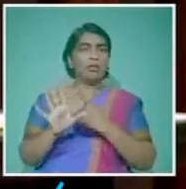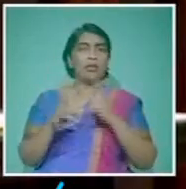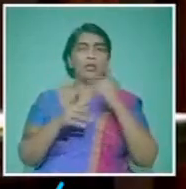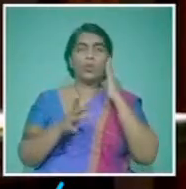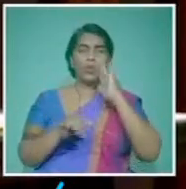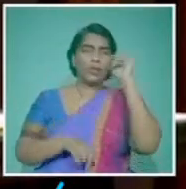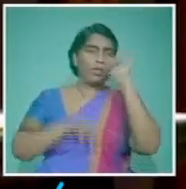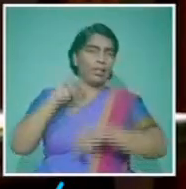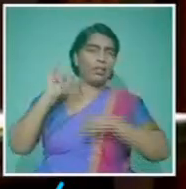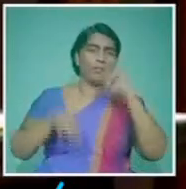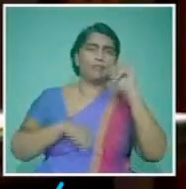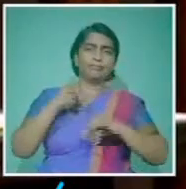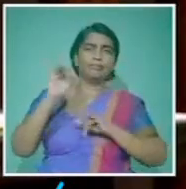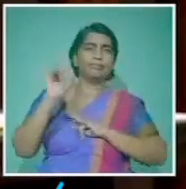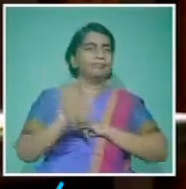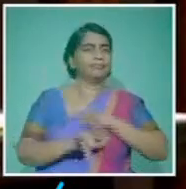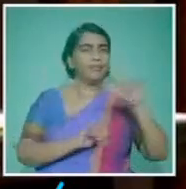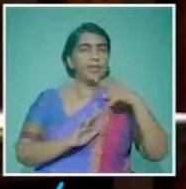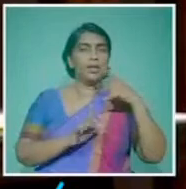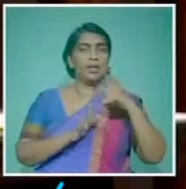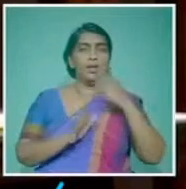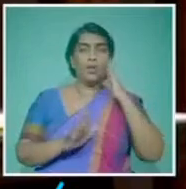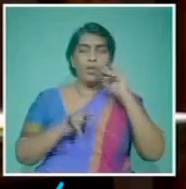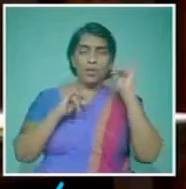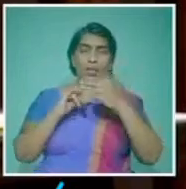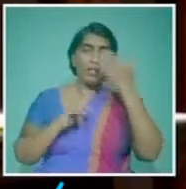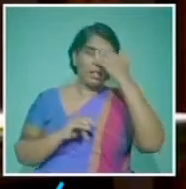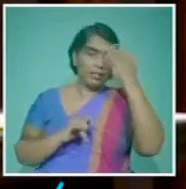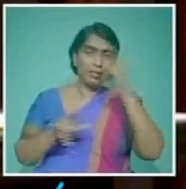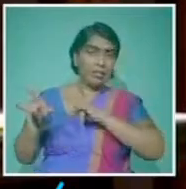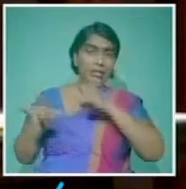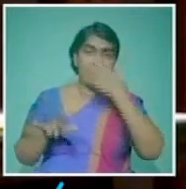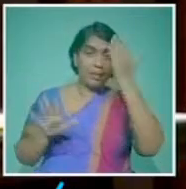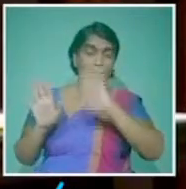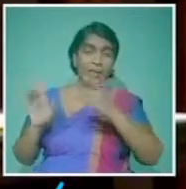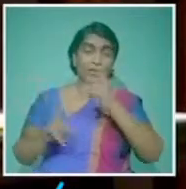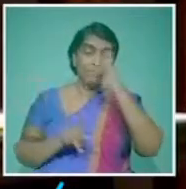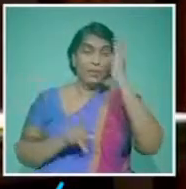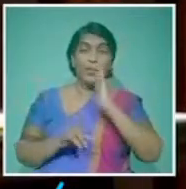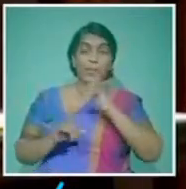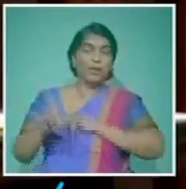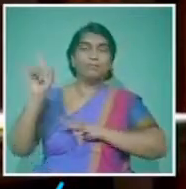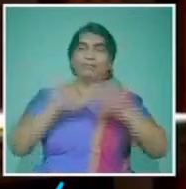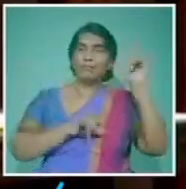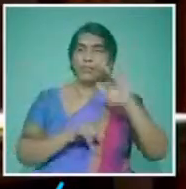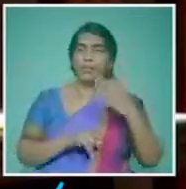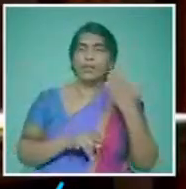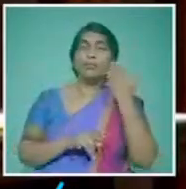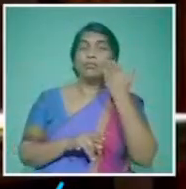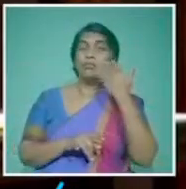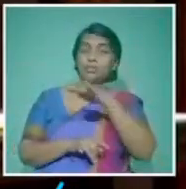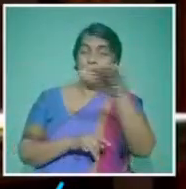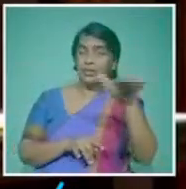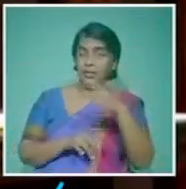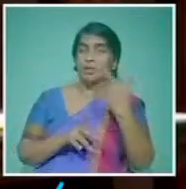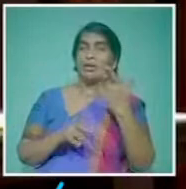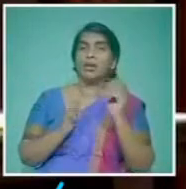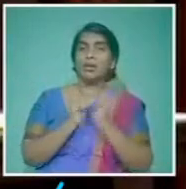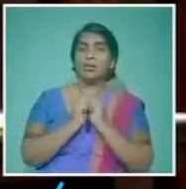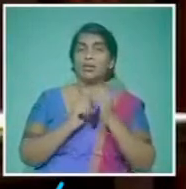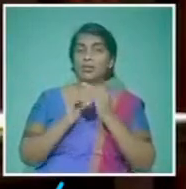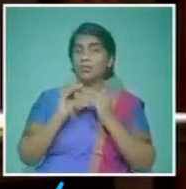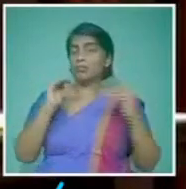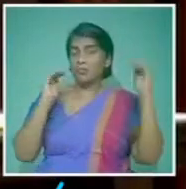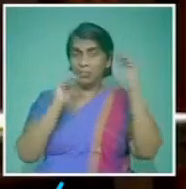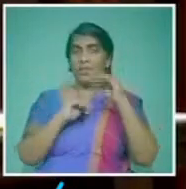ගියා මේ රටේ හිටපු යුරෝපියන් සද්දාල ගියා දෙමළ මිනිස්සු යනකන් යුරෝපියන් සද්දාල ගියා ඊට සිවිල් ඇඩ්මිනිස්ට්‍රේෂන් එක සිවිල් ඇඩ්මිනිස්ට්‍රේටිව් ස්ට්‍රක්චර්